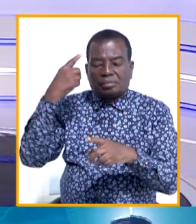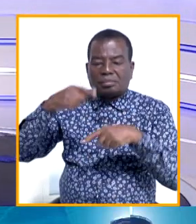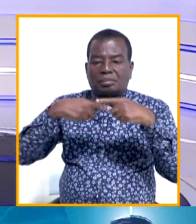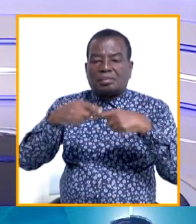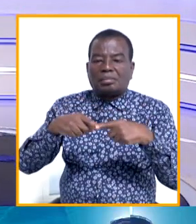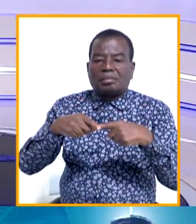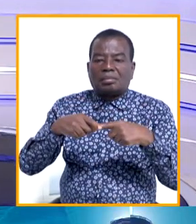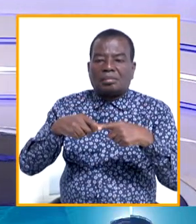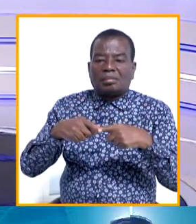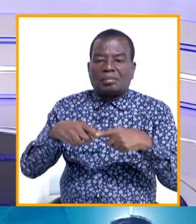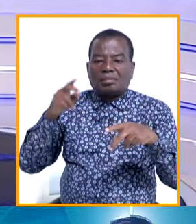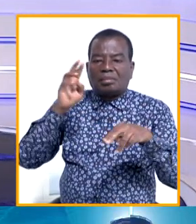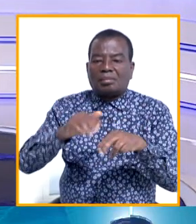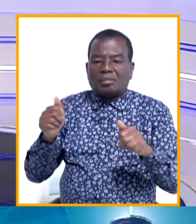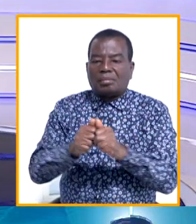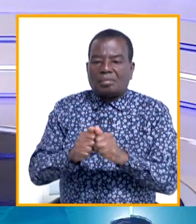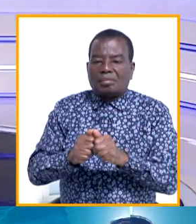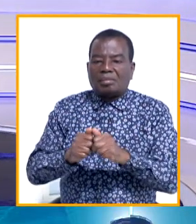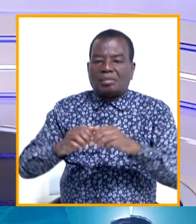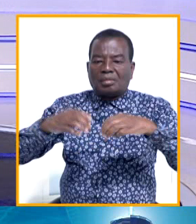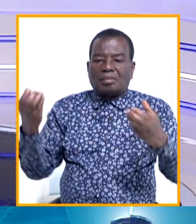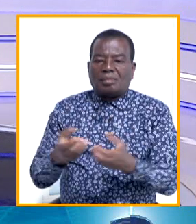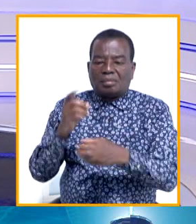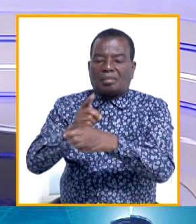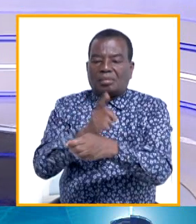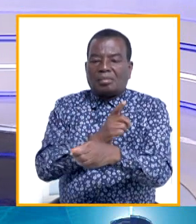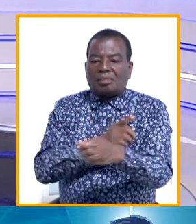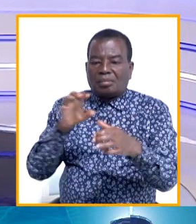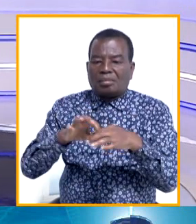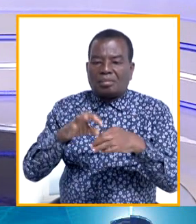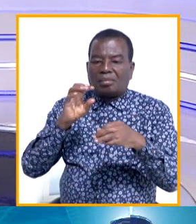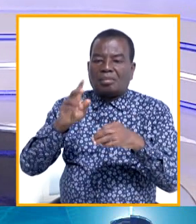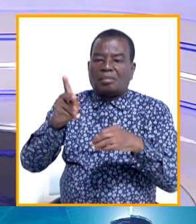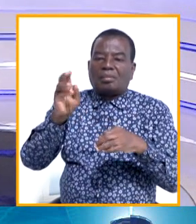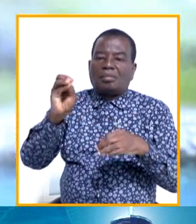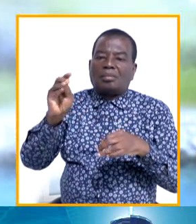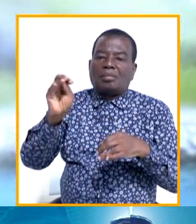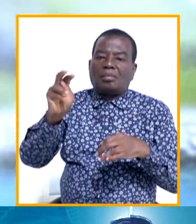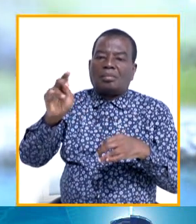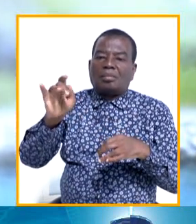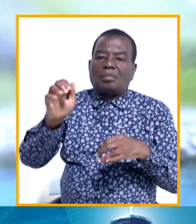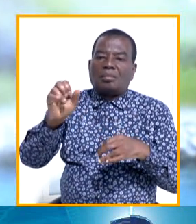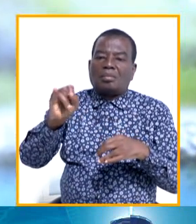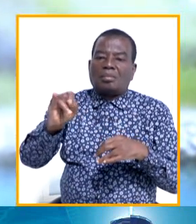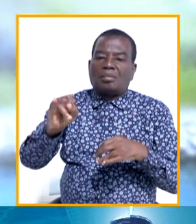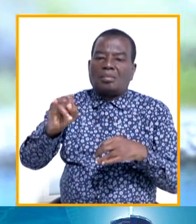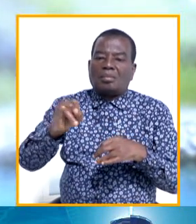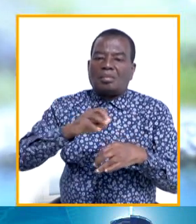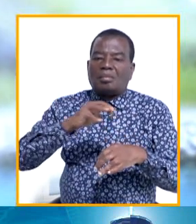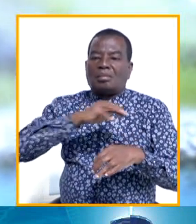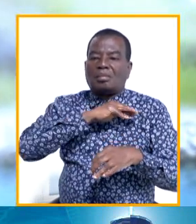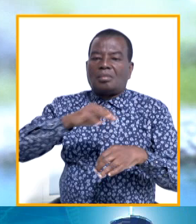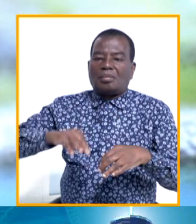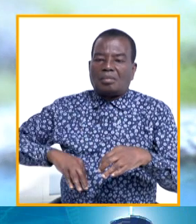faudra désormais compter avec la mutuelle de développement ucw de Kumassi les membres de cette mutuel ont une vision